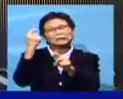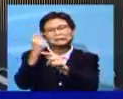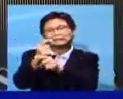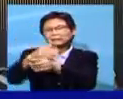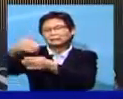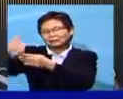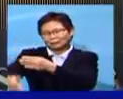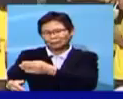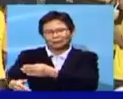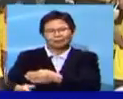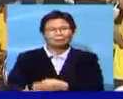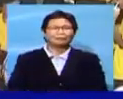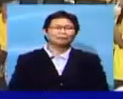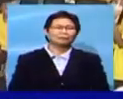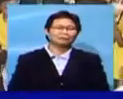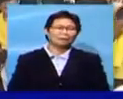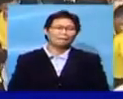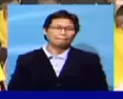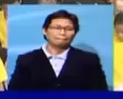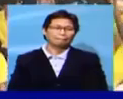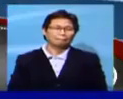Malaysia t Cun